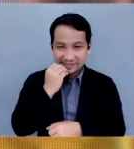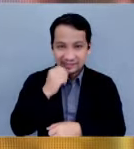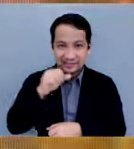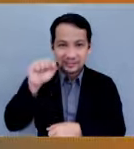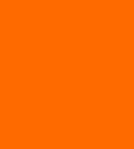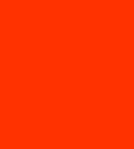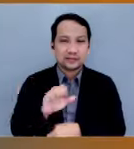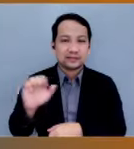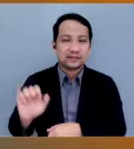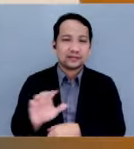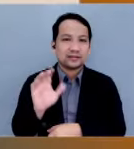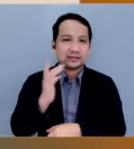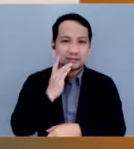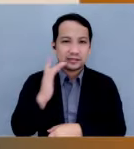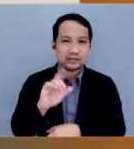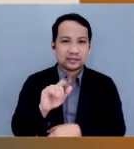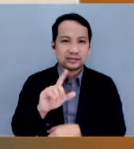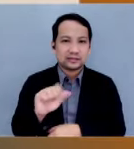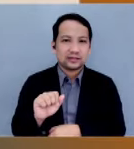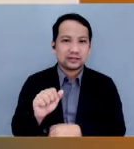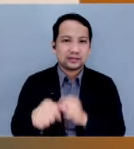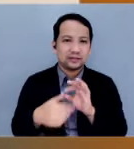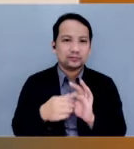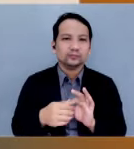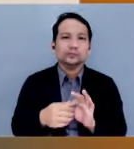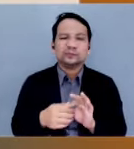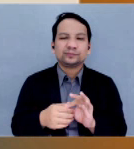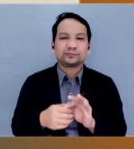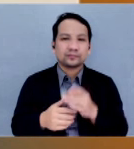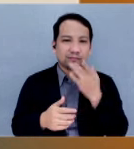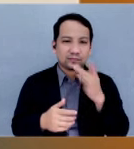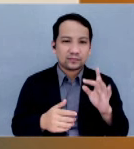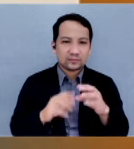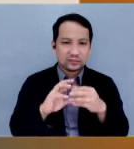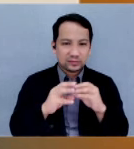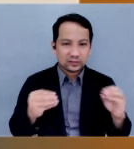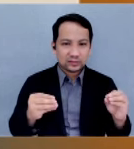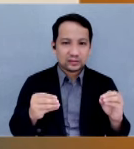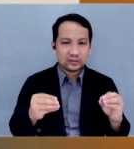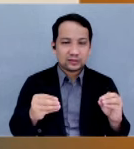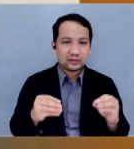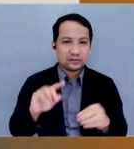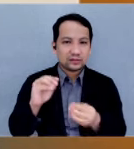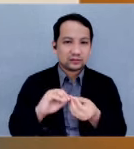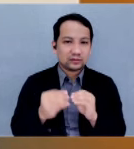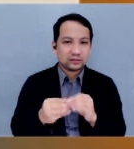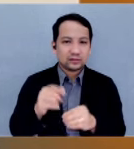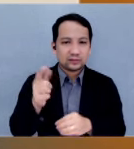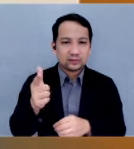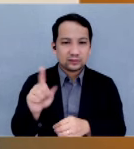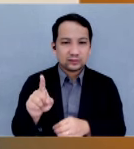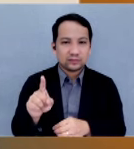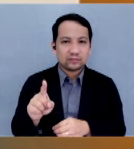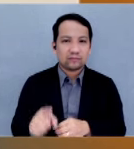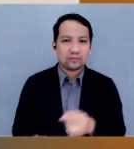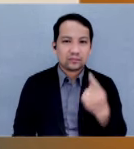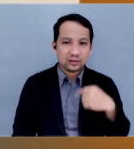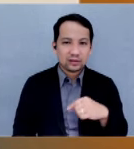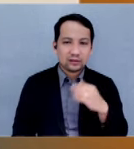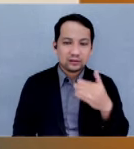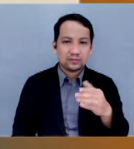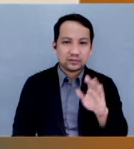ng Taste Atlas. Nanguna riyan ang Pinoy favorite na lumpiang Shanghai na number 21 sa listahan. Sinundan niya ng